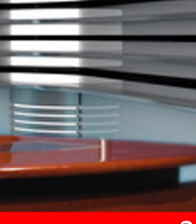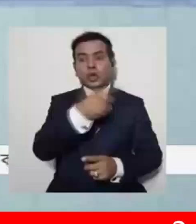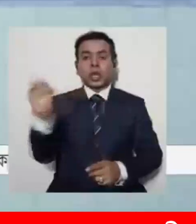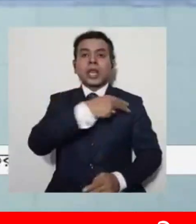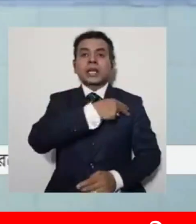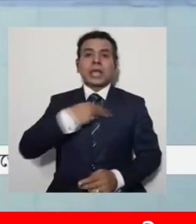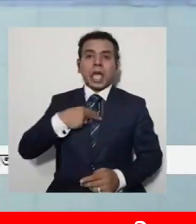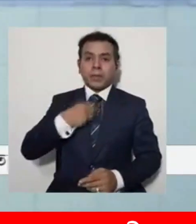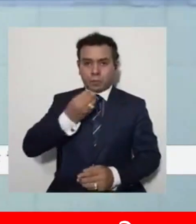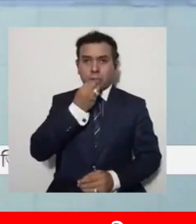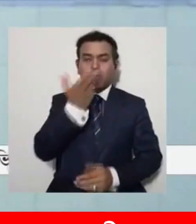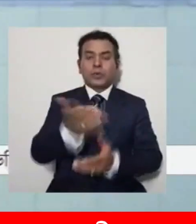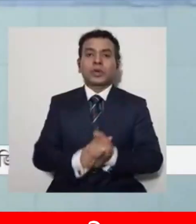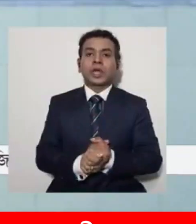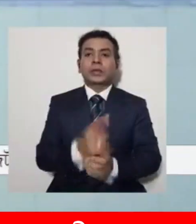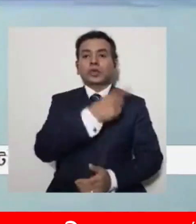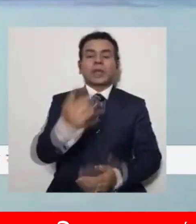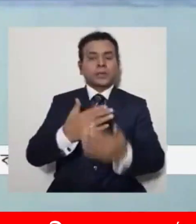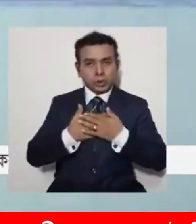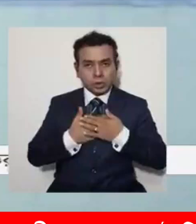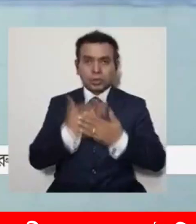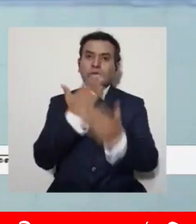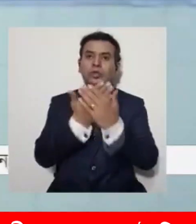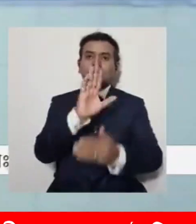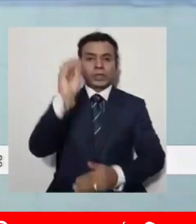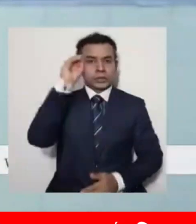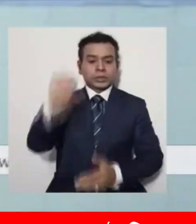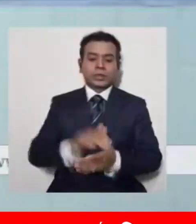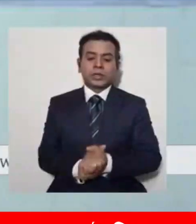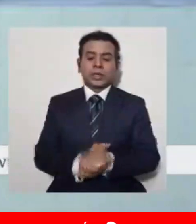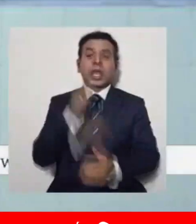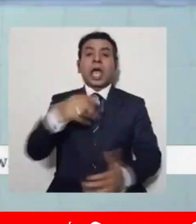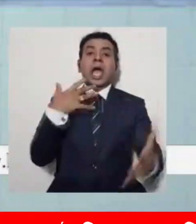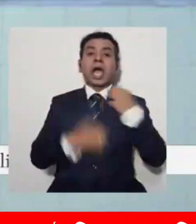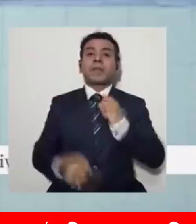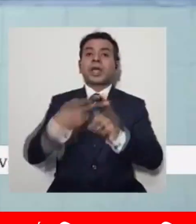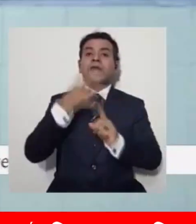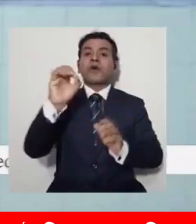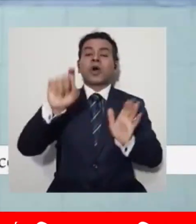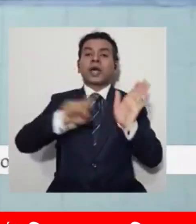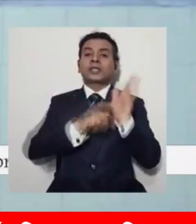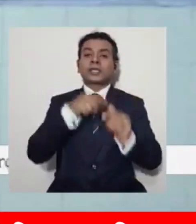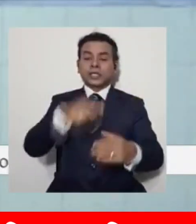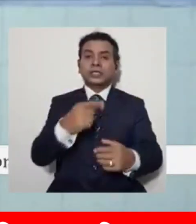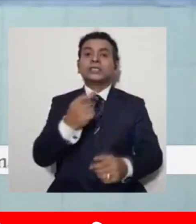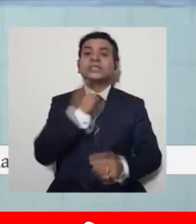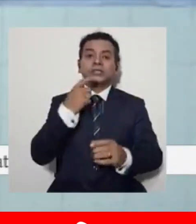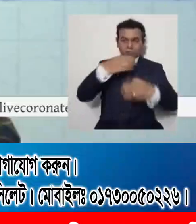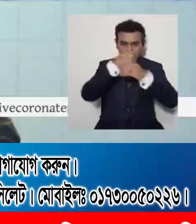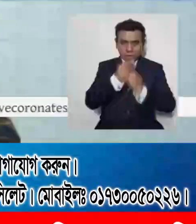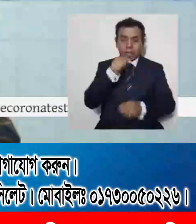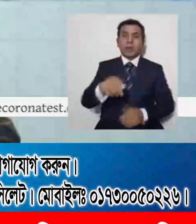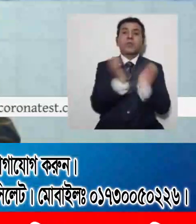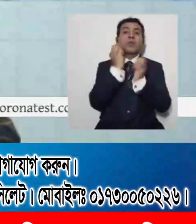14 জন। শুক্রবার দুপুরে স্বাস্থ্য অধিদপ্তরের করোনা ভাইরাস সংক্রান্ত নিয়মিত হেলথ বুলেটিনে এ তথ্য জানানো হয়। বুলেটিন উপস্থাপন করেন